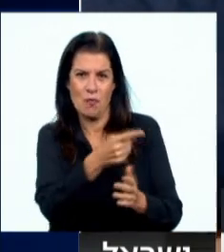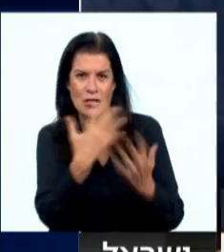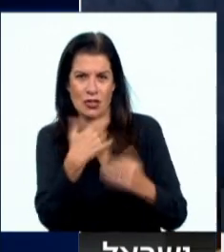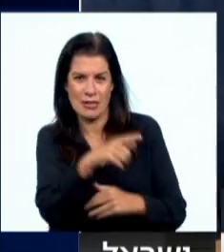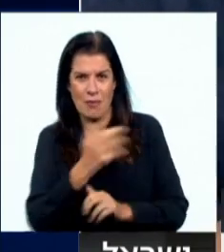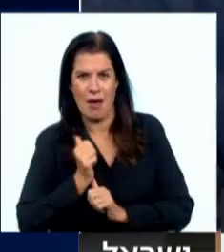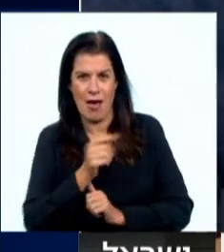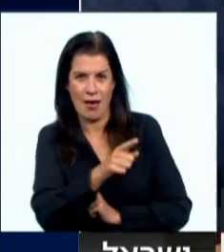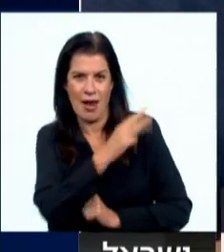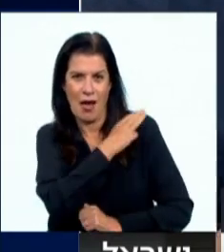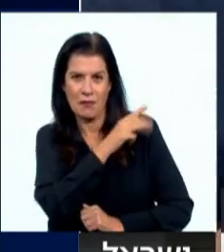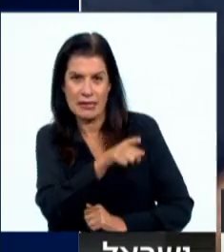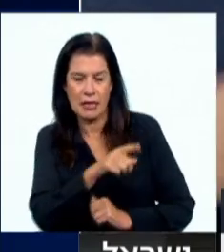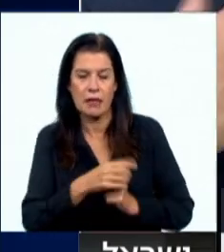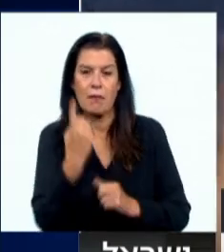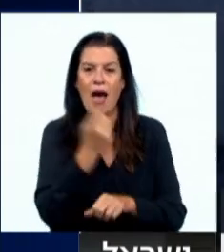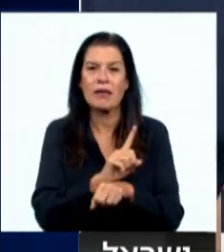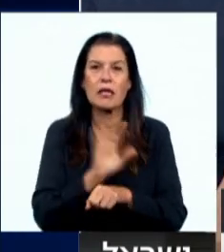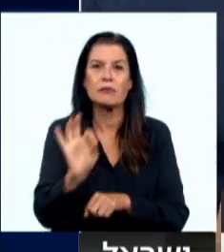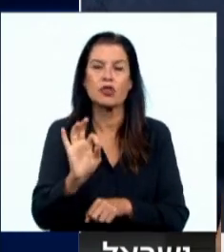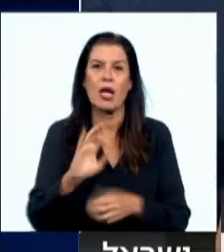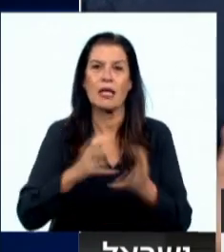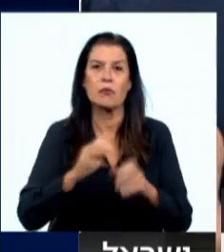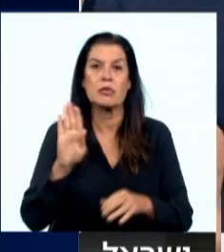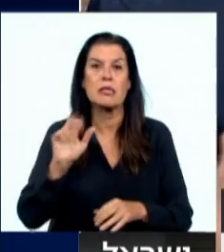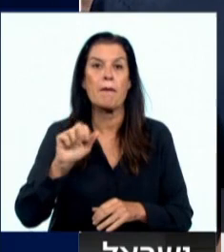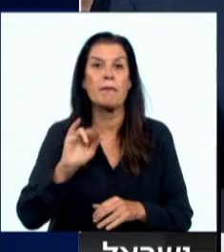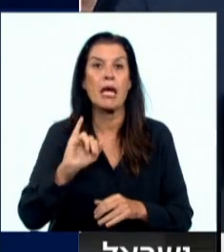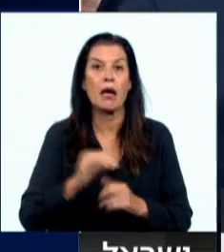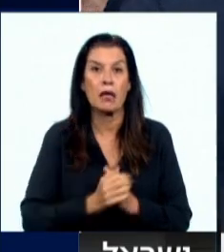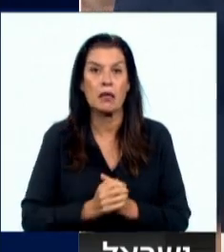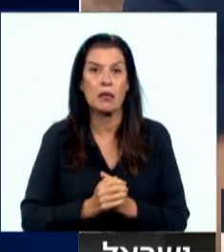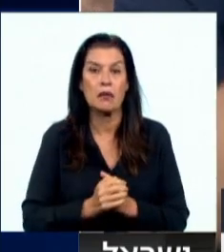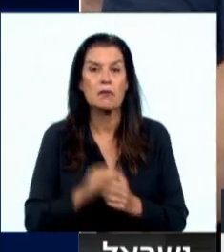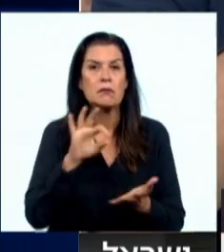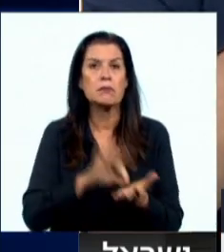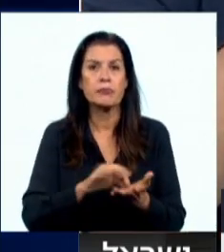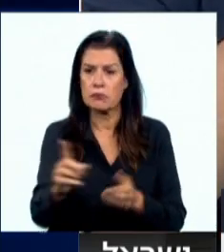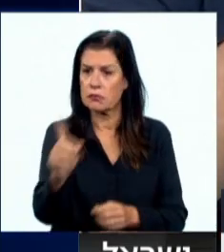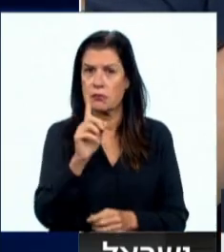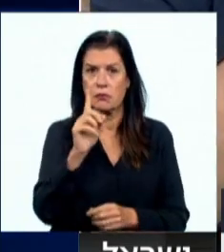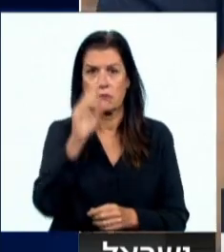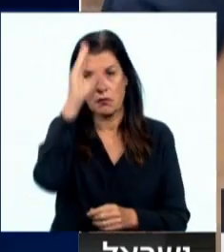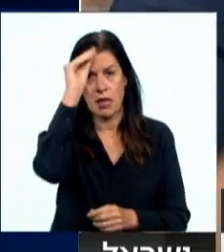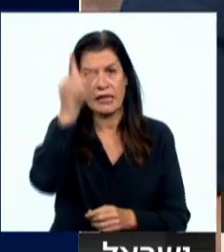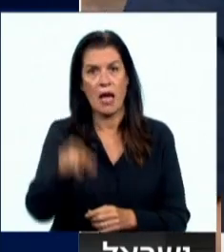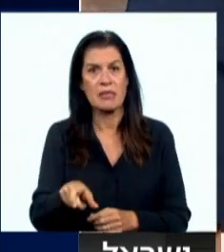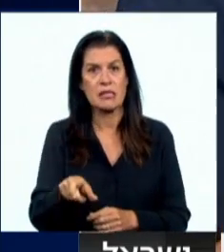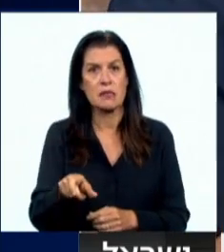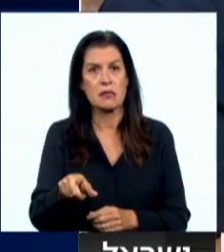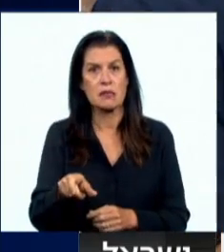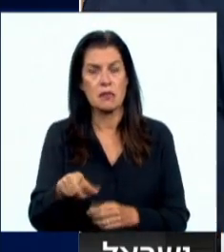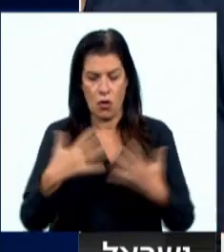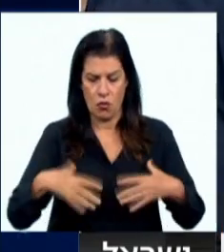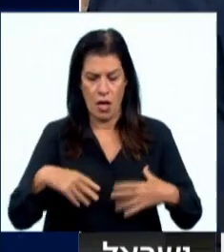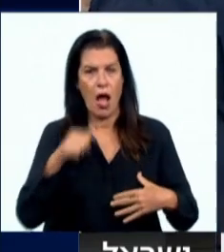מהרגעים בבארי, בקרב, יוצא פתאום אדם אזרחי על חולצה לבנה, ועושה ככה לב, ומסמן להם שהוא